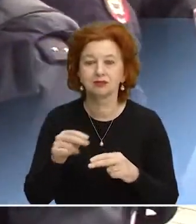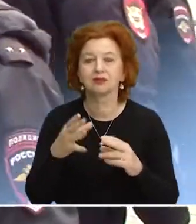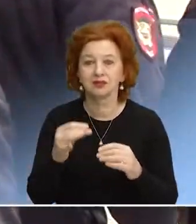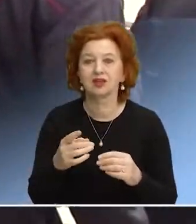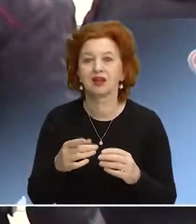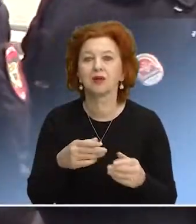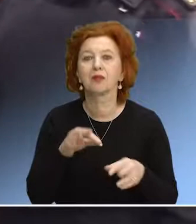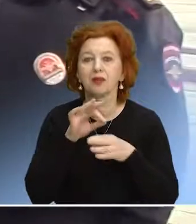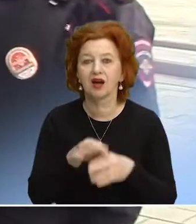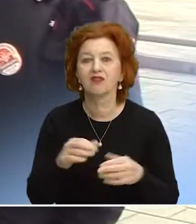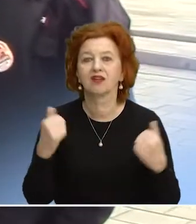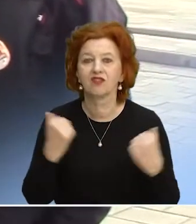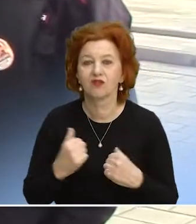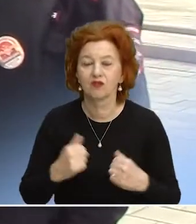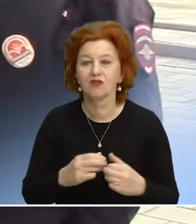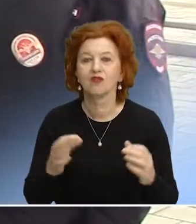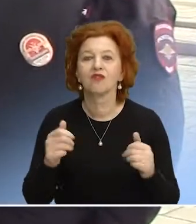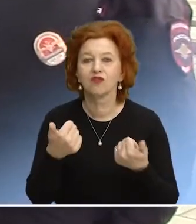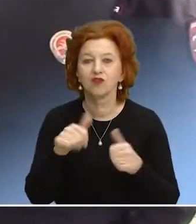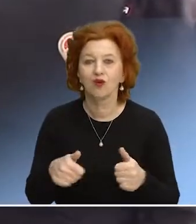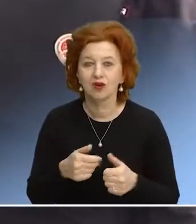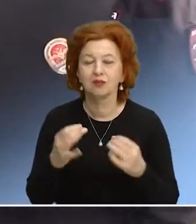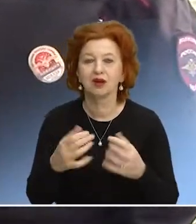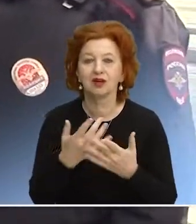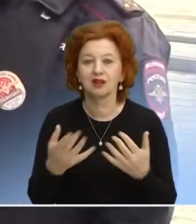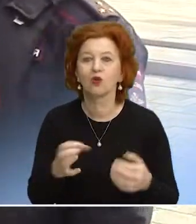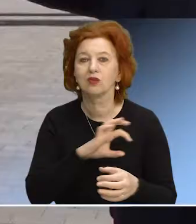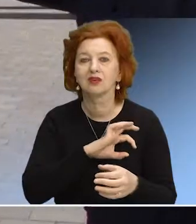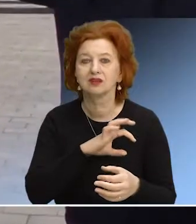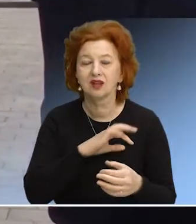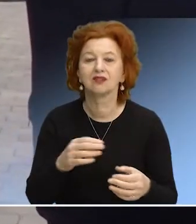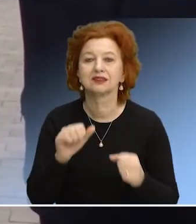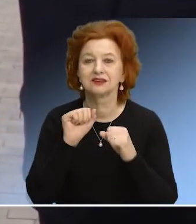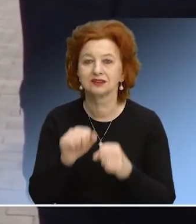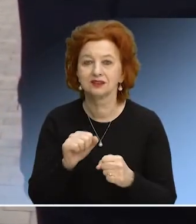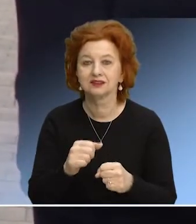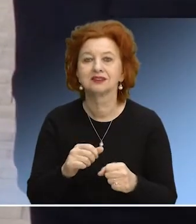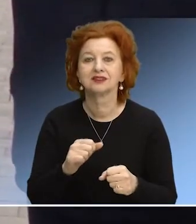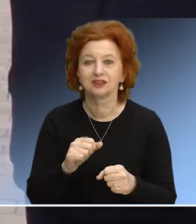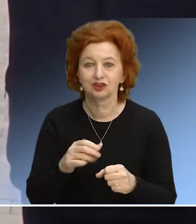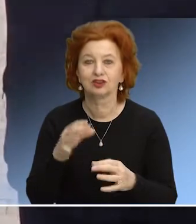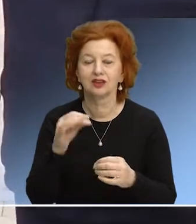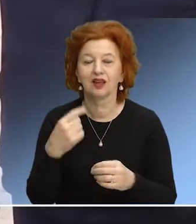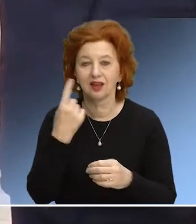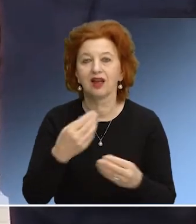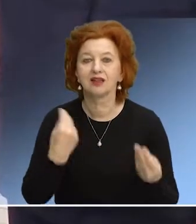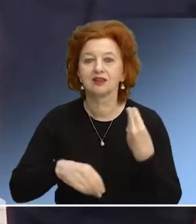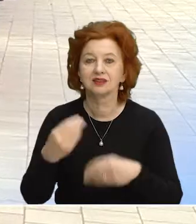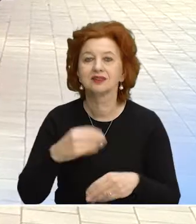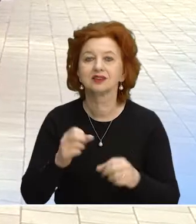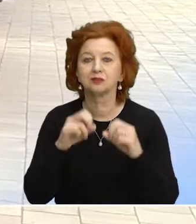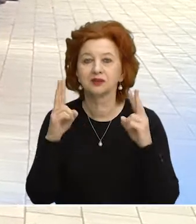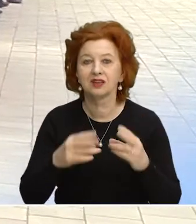сотрудниками полиции правил ношения форменной одежды, нагрудных знаков, средств индивидуальной защиты, а также необходимого